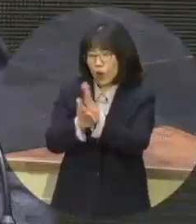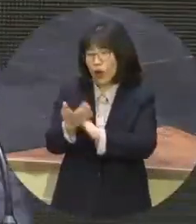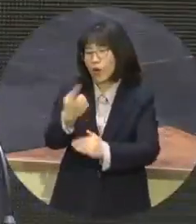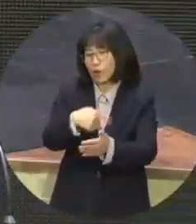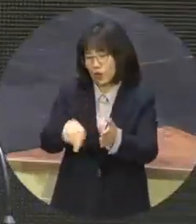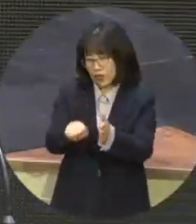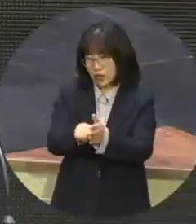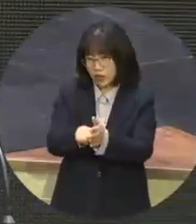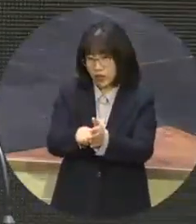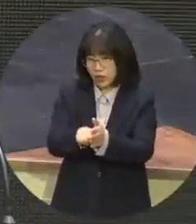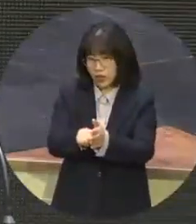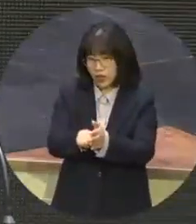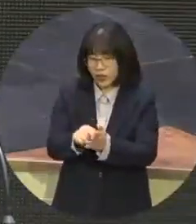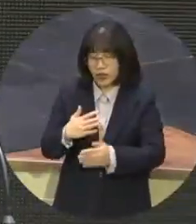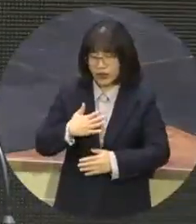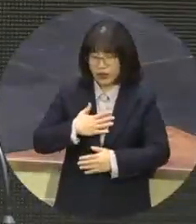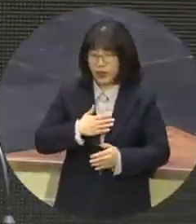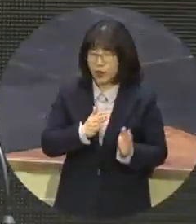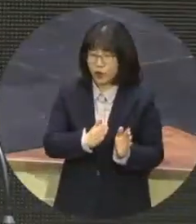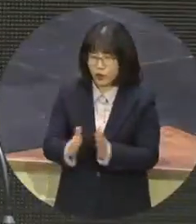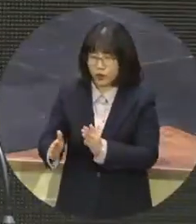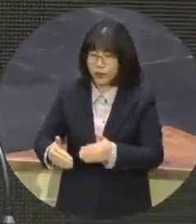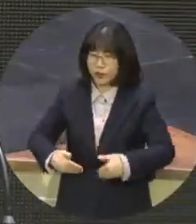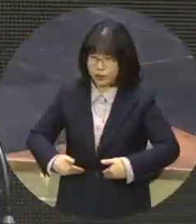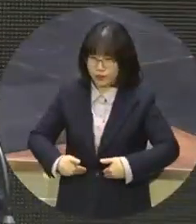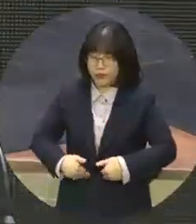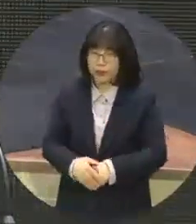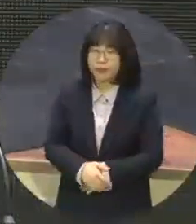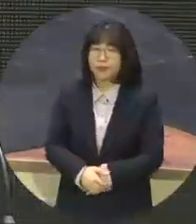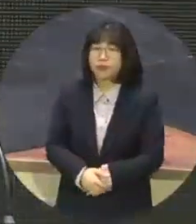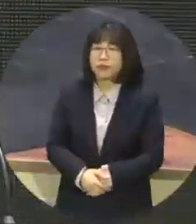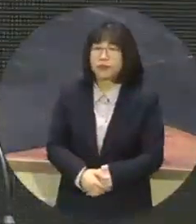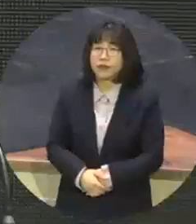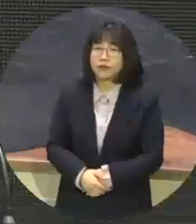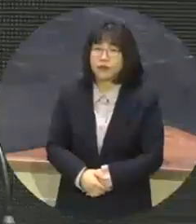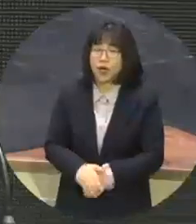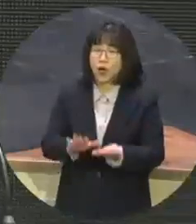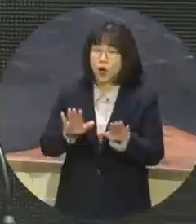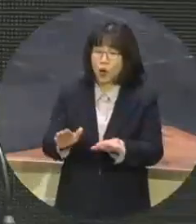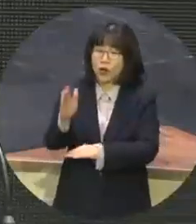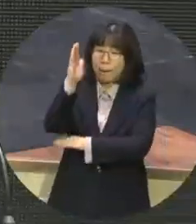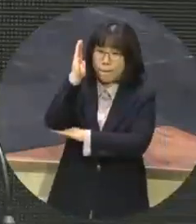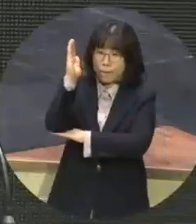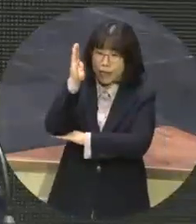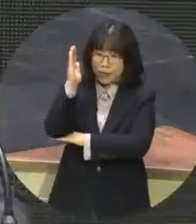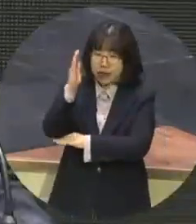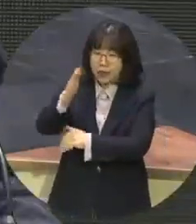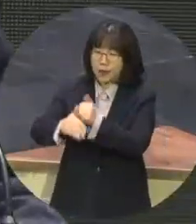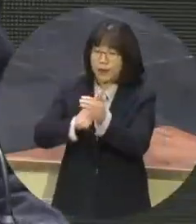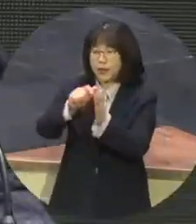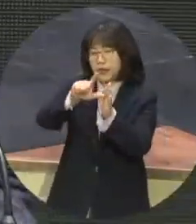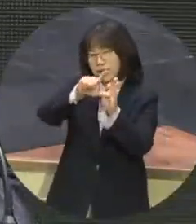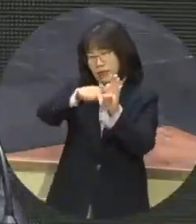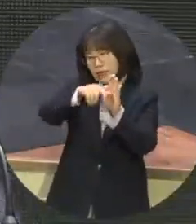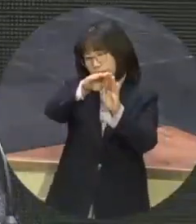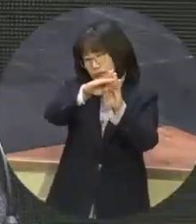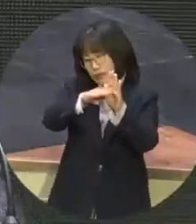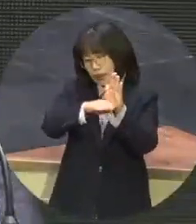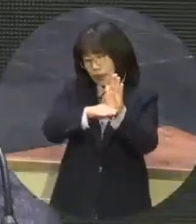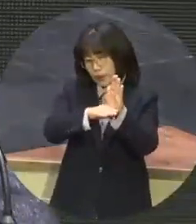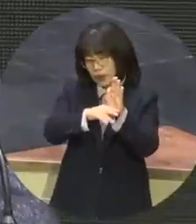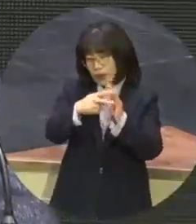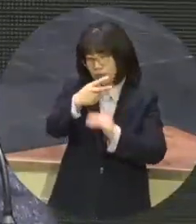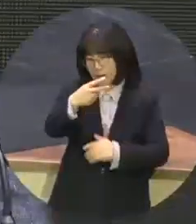올인하고 집중하는 삶을 살아야 한다. 오늘 말씀은 하나님의 시간표예요. 하나님의 시간표는요, 바로 237